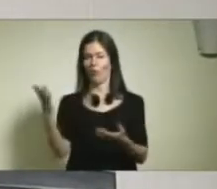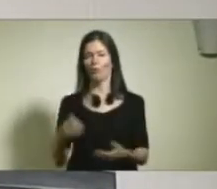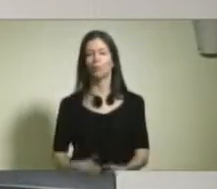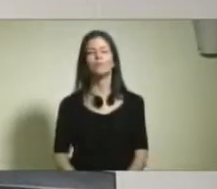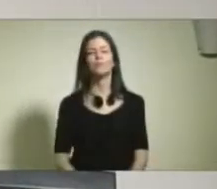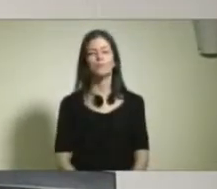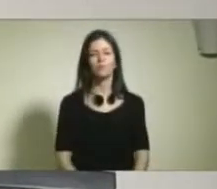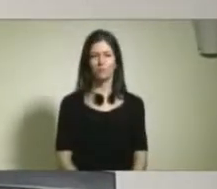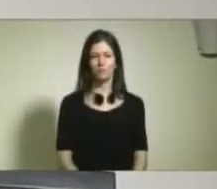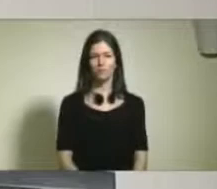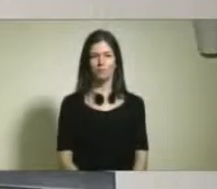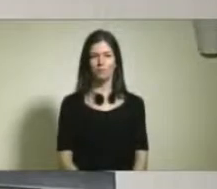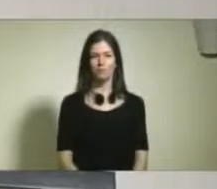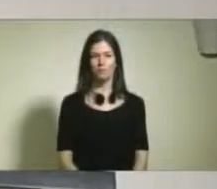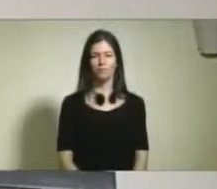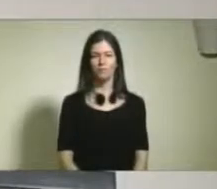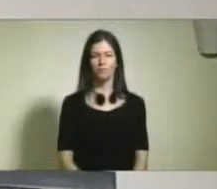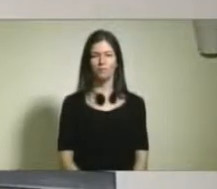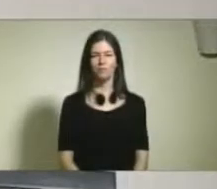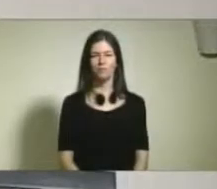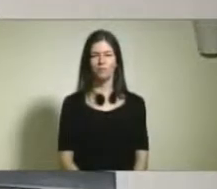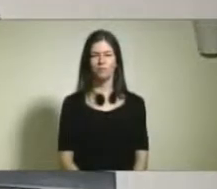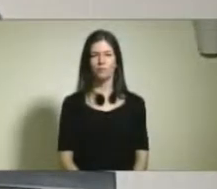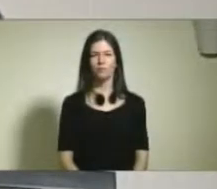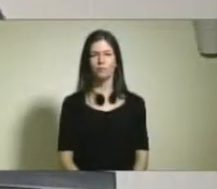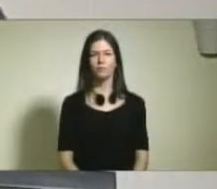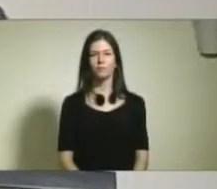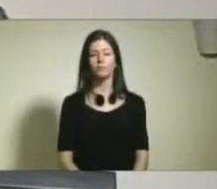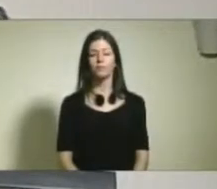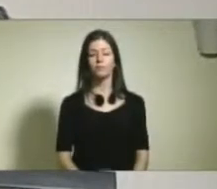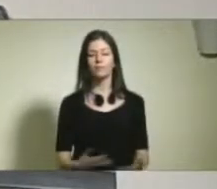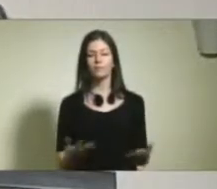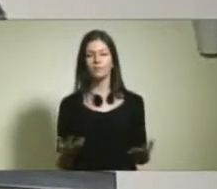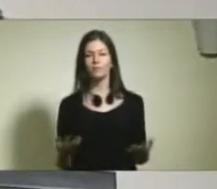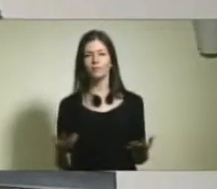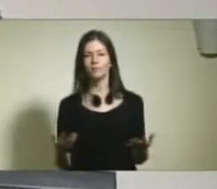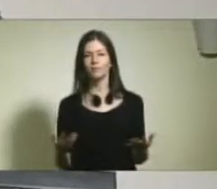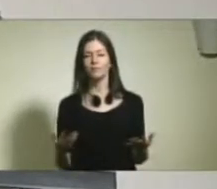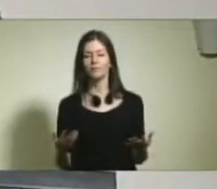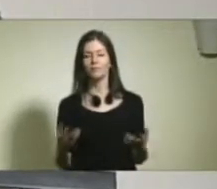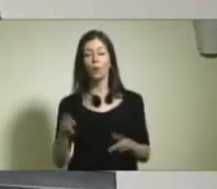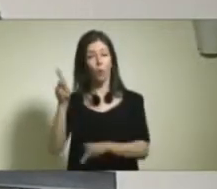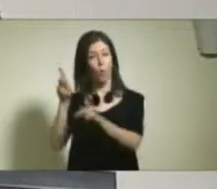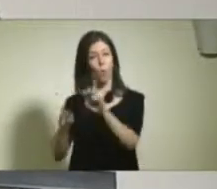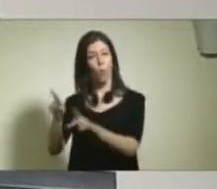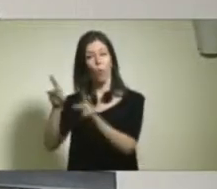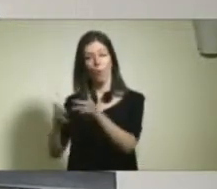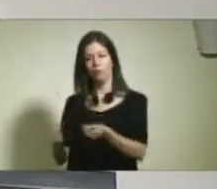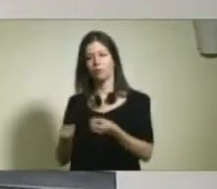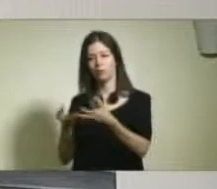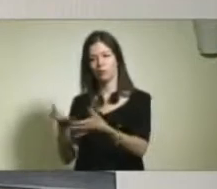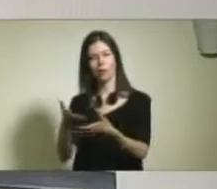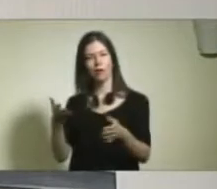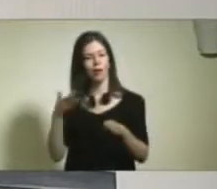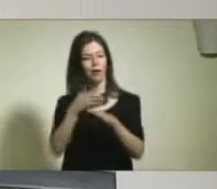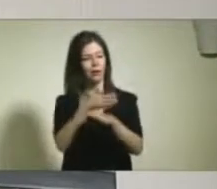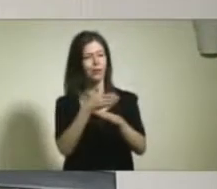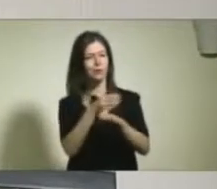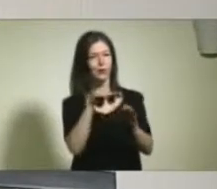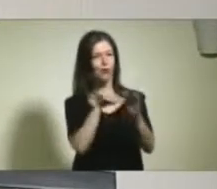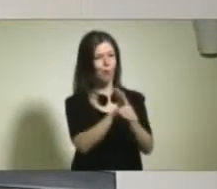Voilà, donc il y a une très grande accessibilité bancaire aussi pour la population. On